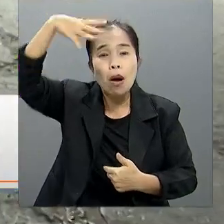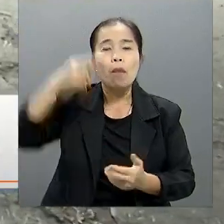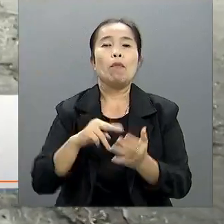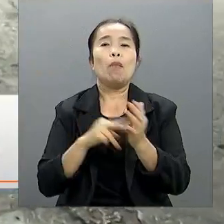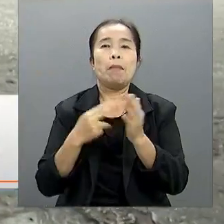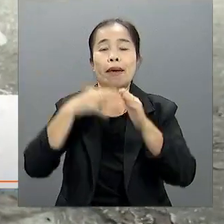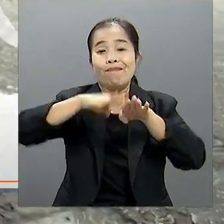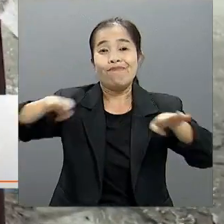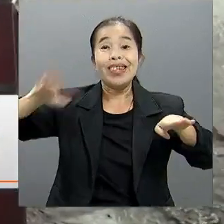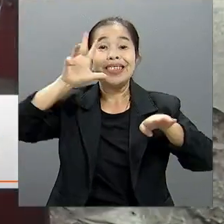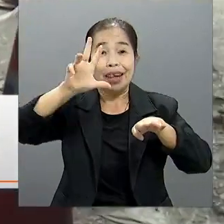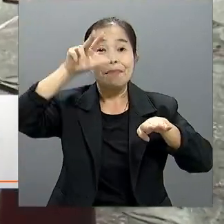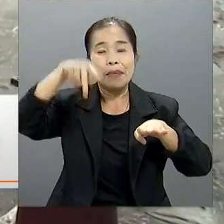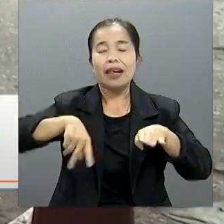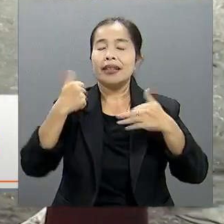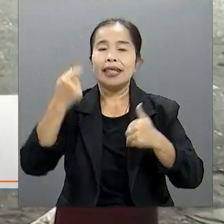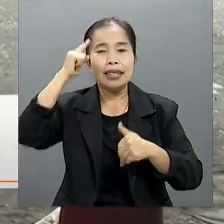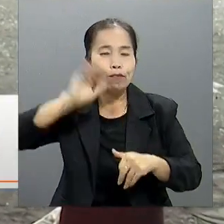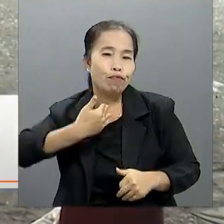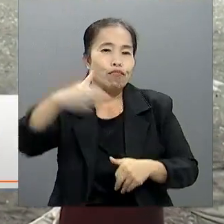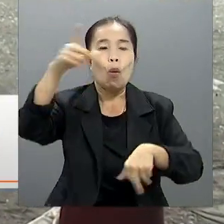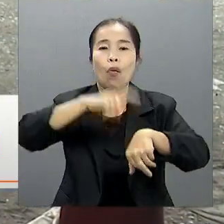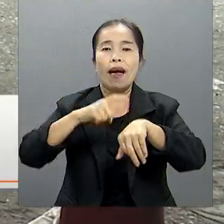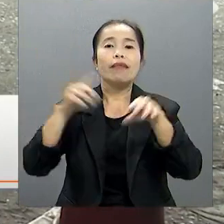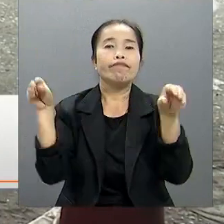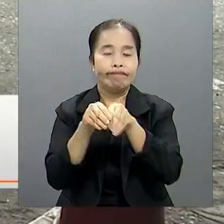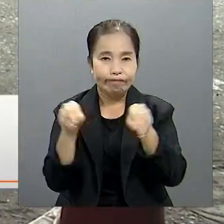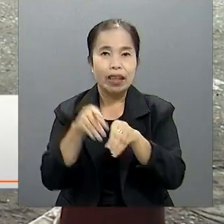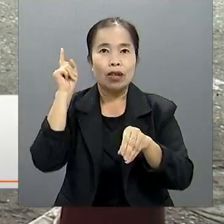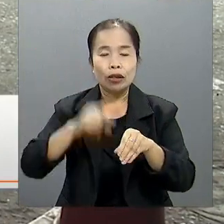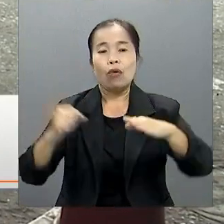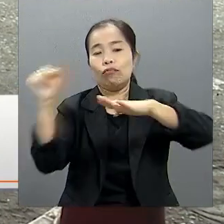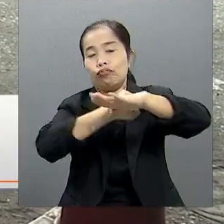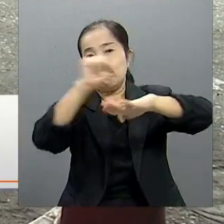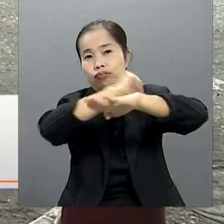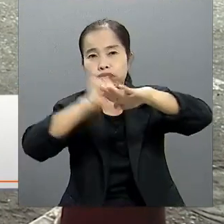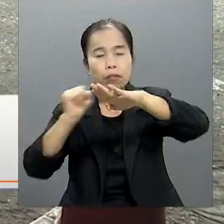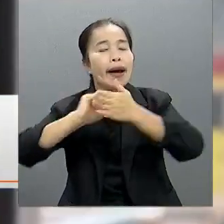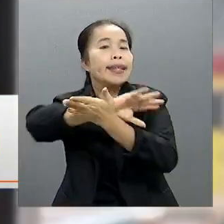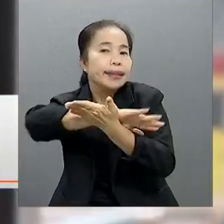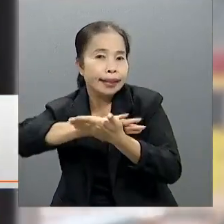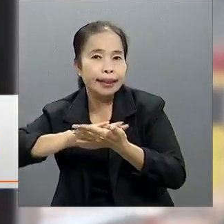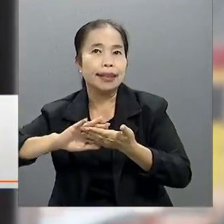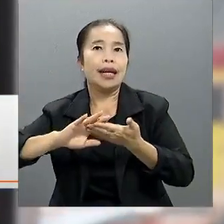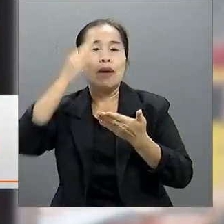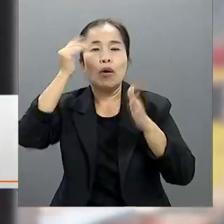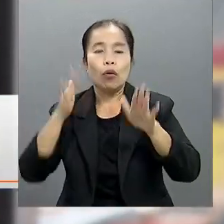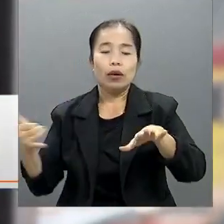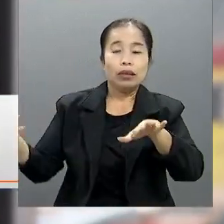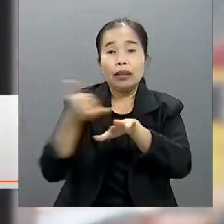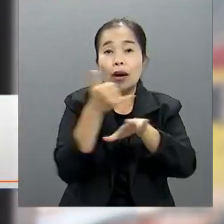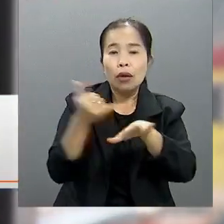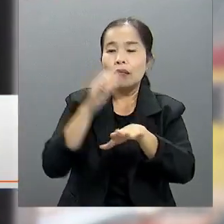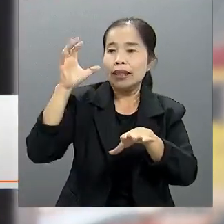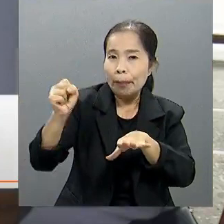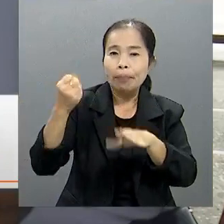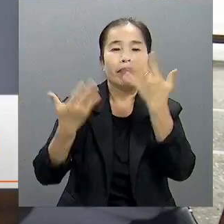ละ 25,000 เที่ยวเลยครับรทกคัจะต้ทำคามสะอาดในทกๆ จุดที่ผู้ไปใช้บริการต้องสัมผัดส่วนของ